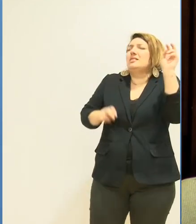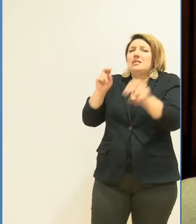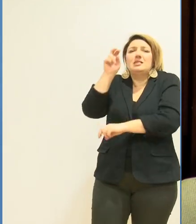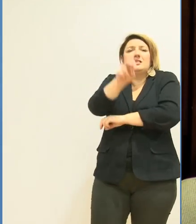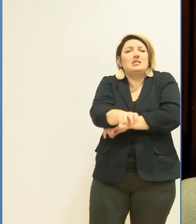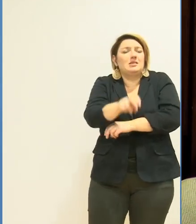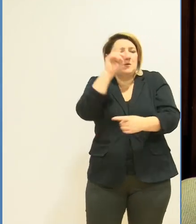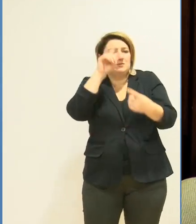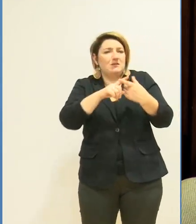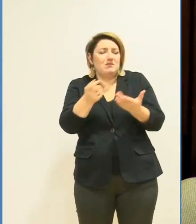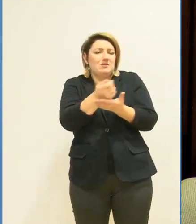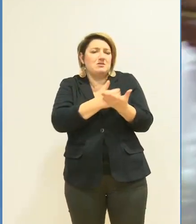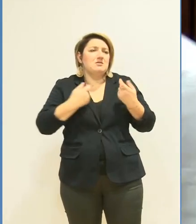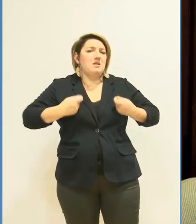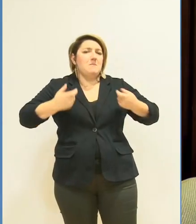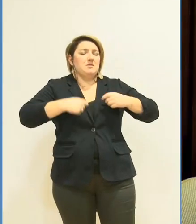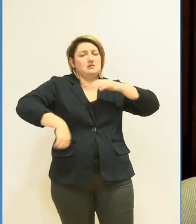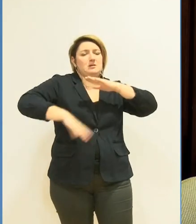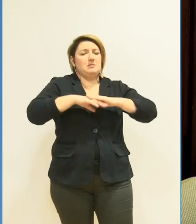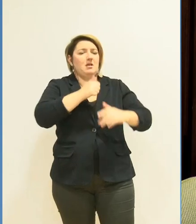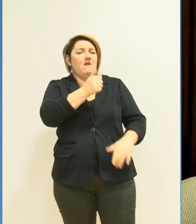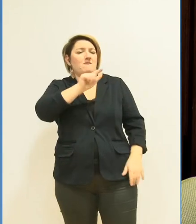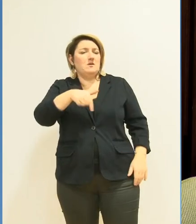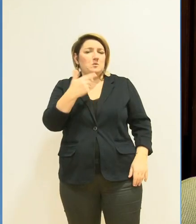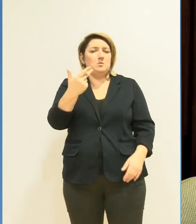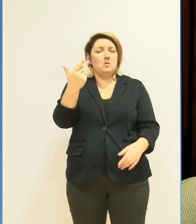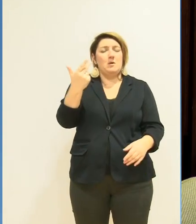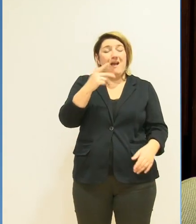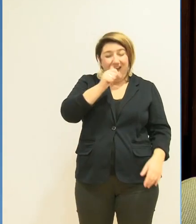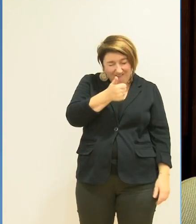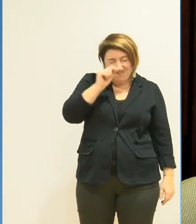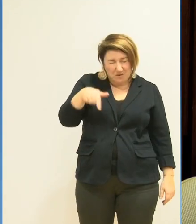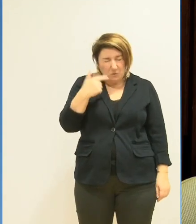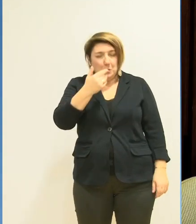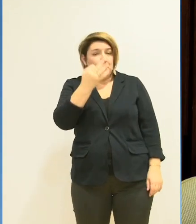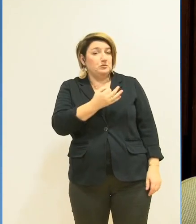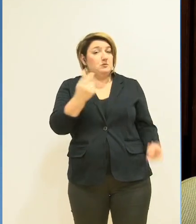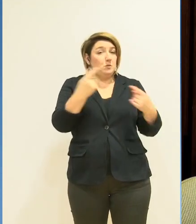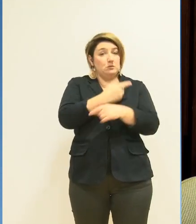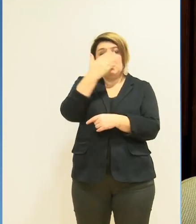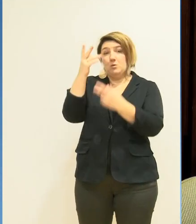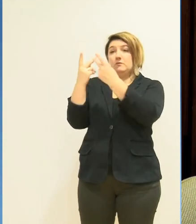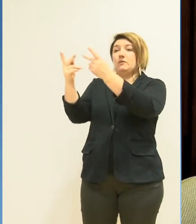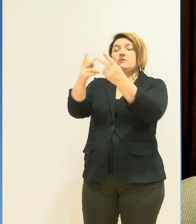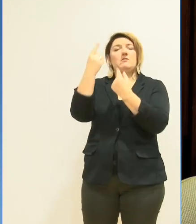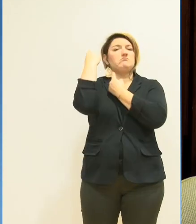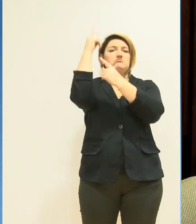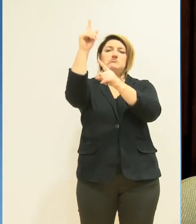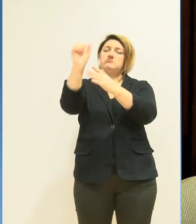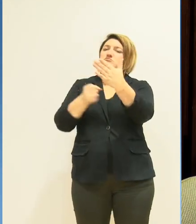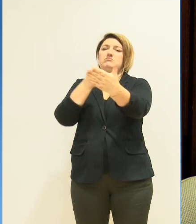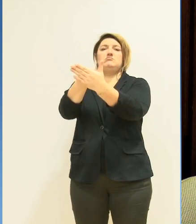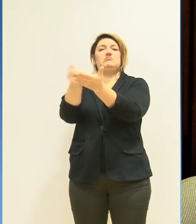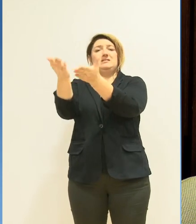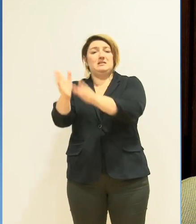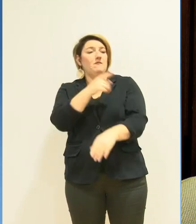limiter l'augmentation des dépenses à 1,2 pour cent quand d'autres collectivités ont choisi de plaisait plaider leur cause c'est que cette